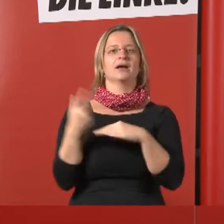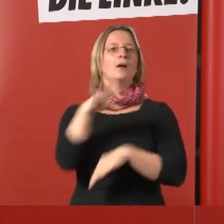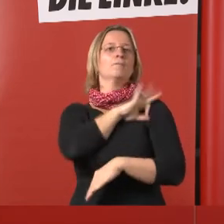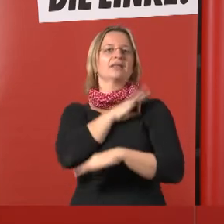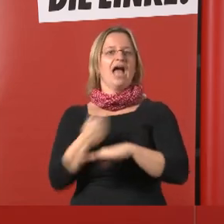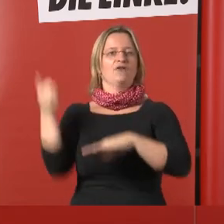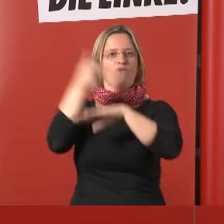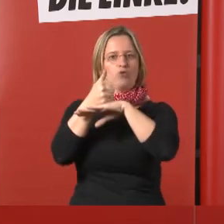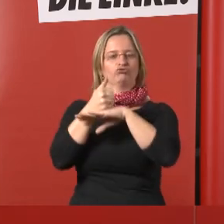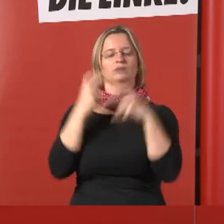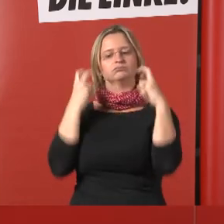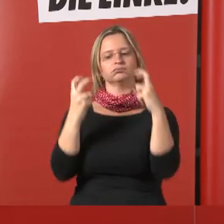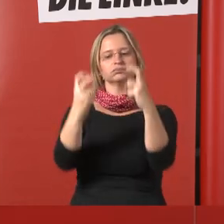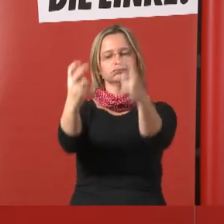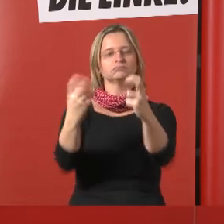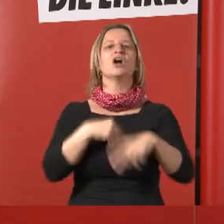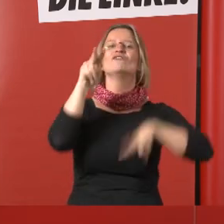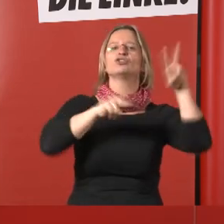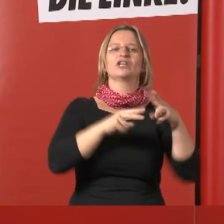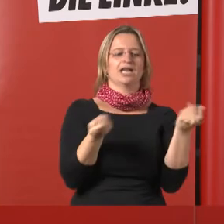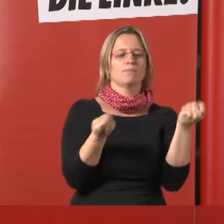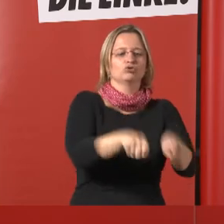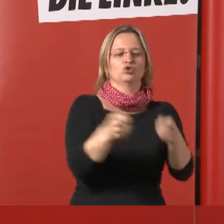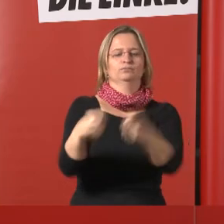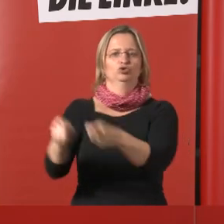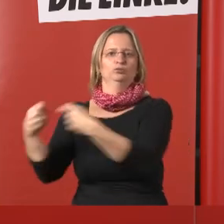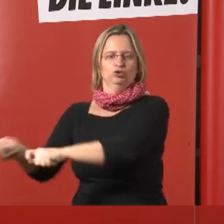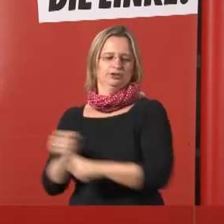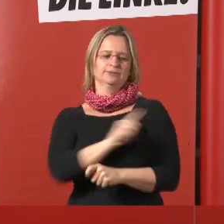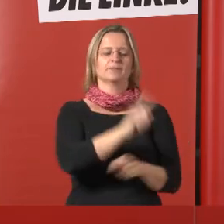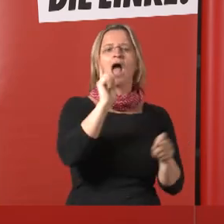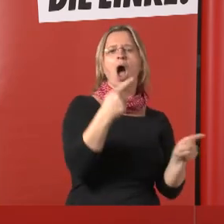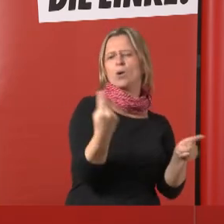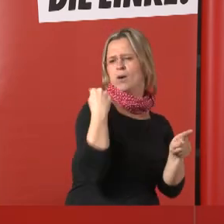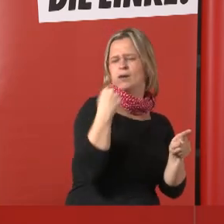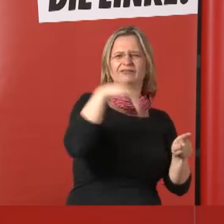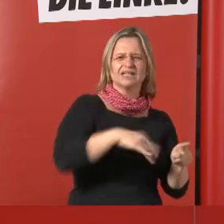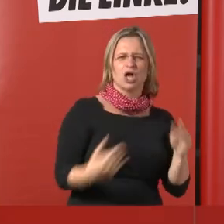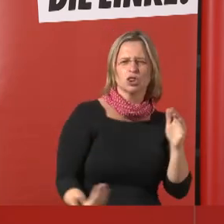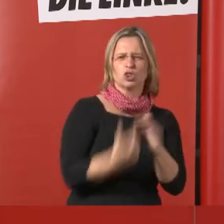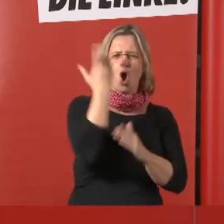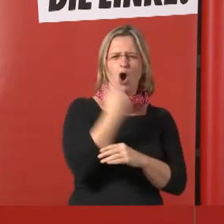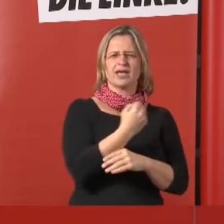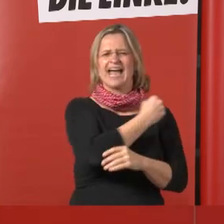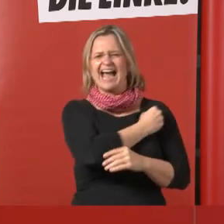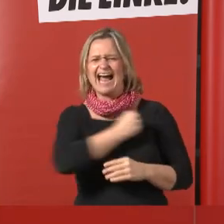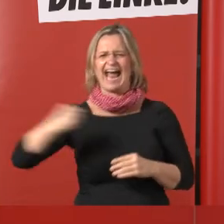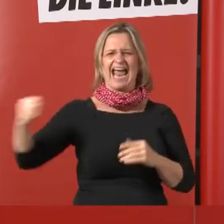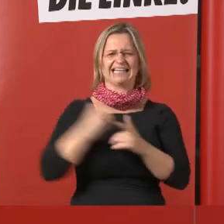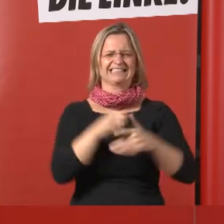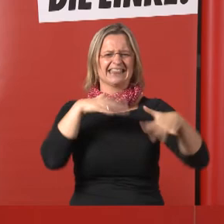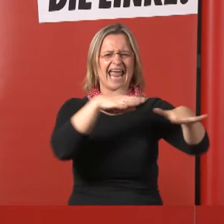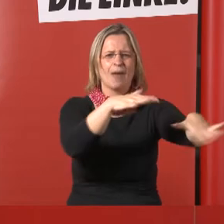Zur Parteivorstandssitzung. Der Parteivorstand hat am Wochenende getagt. Wir haben verschiedene Beschlüsse gefasst. Unter anderem haben wir uns zu